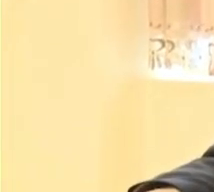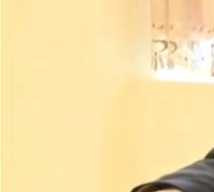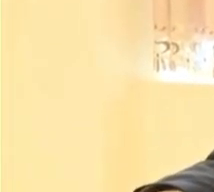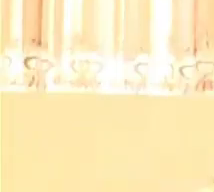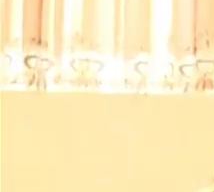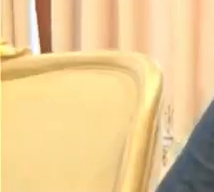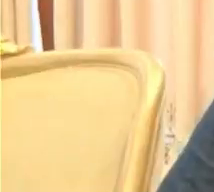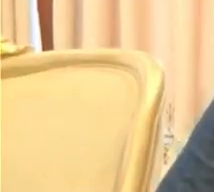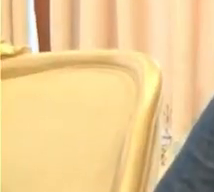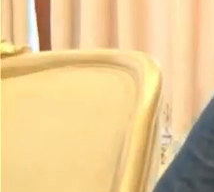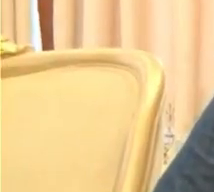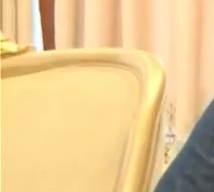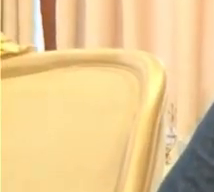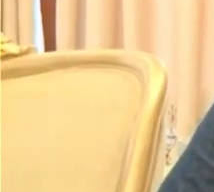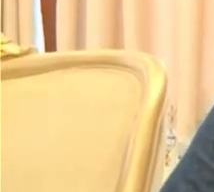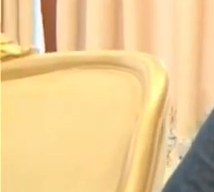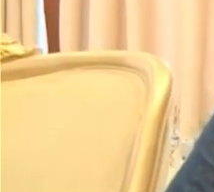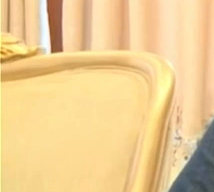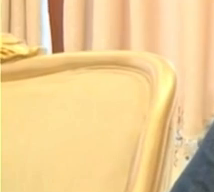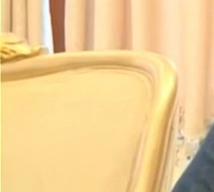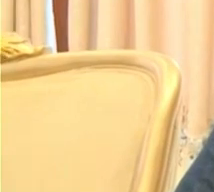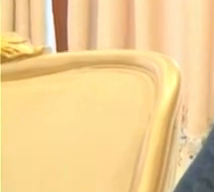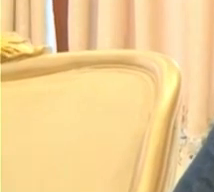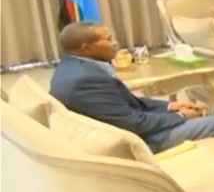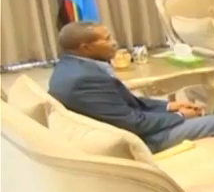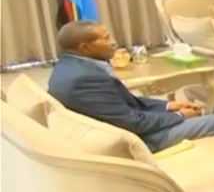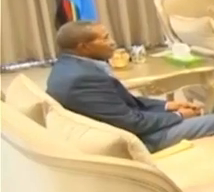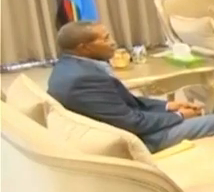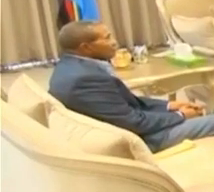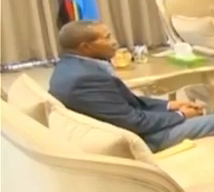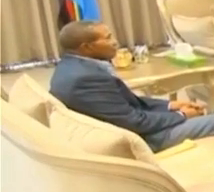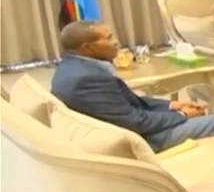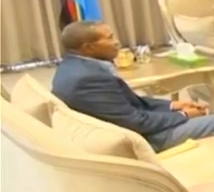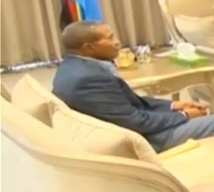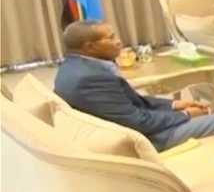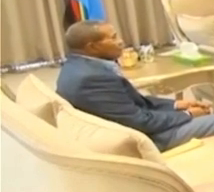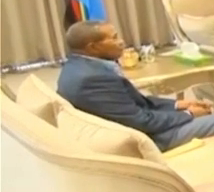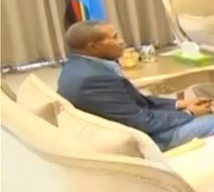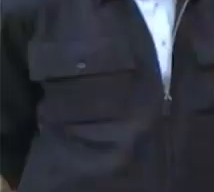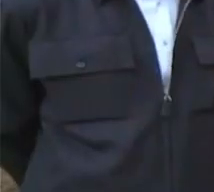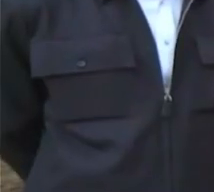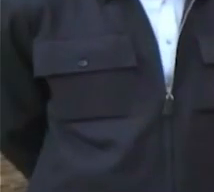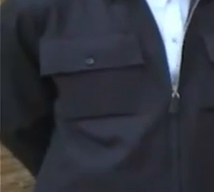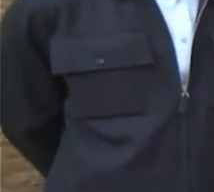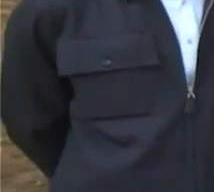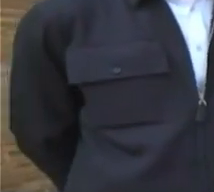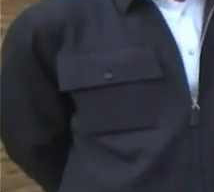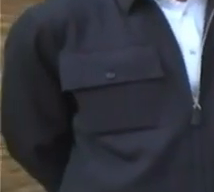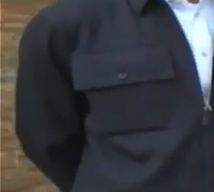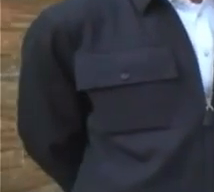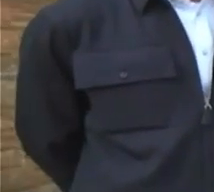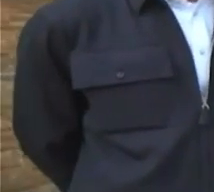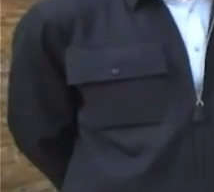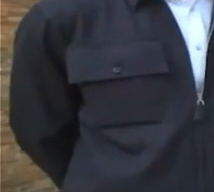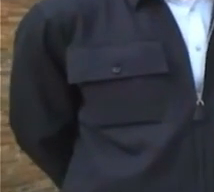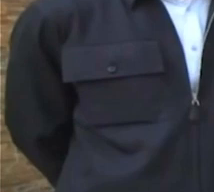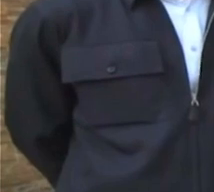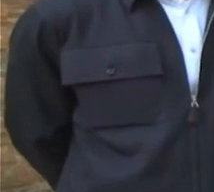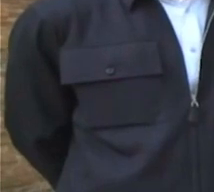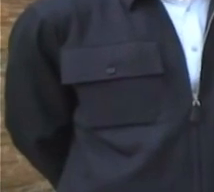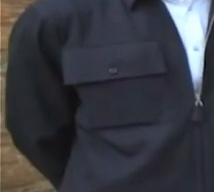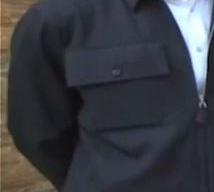des médiations entre les acteurs politiques congolais. Une mise au point faite en présence du ministre congolais de la Communication et de Médias.